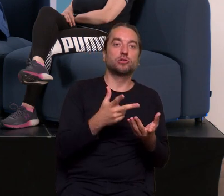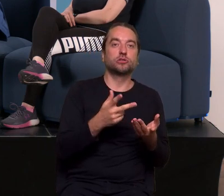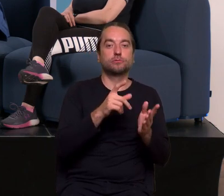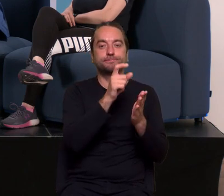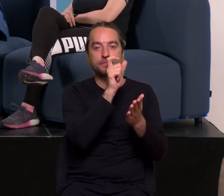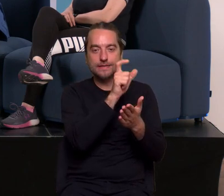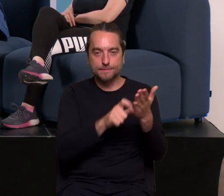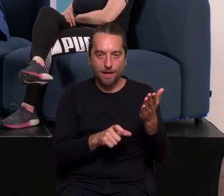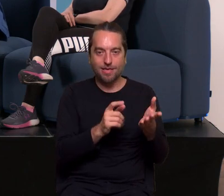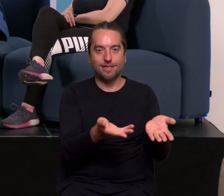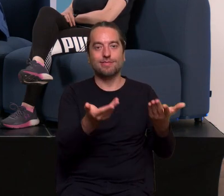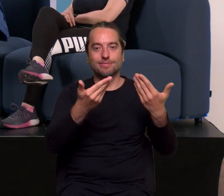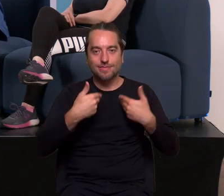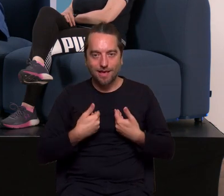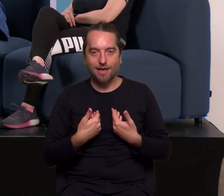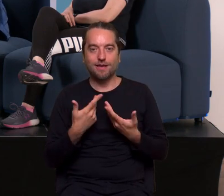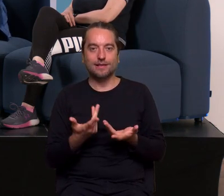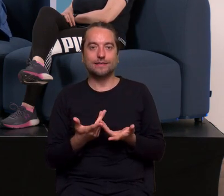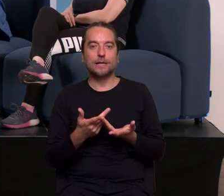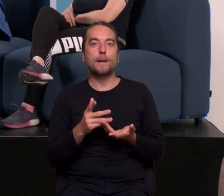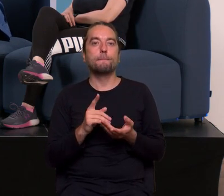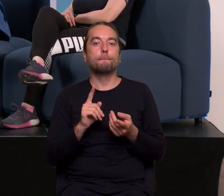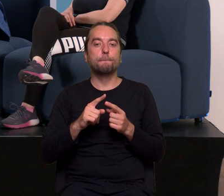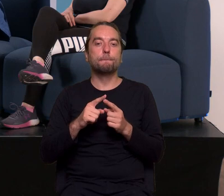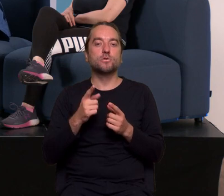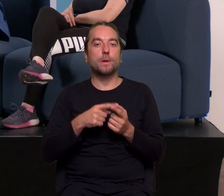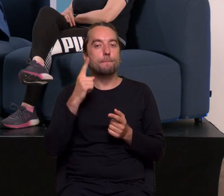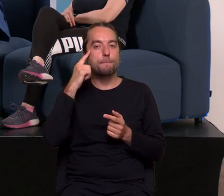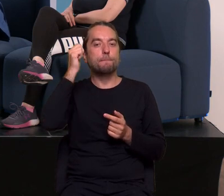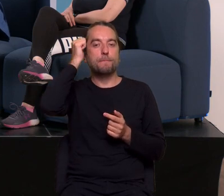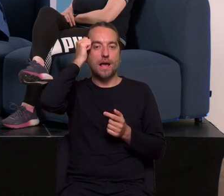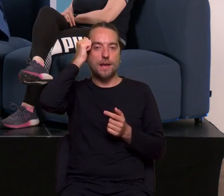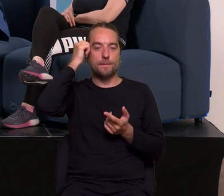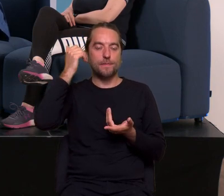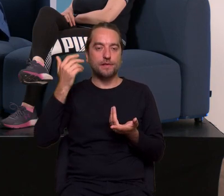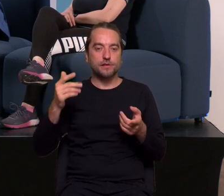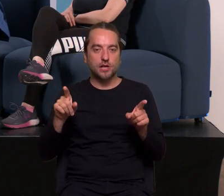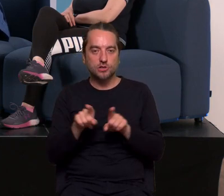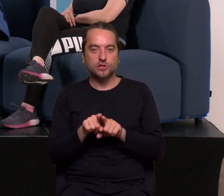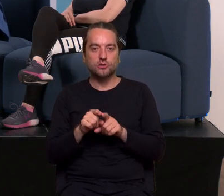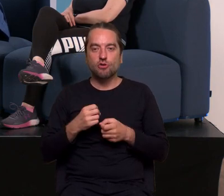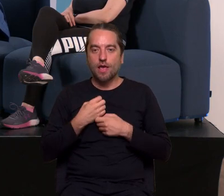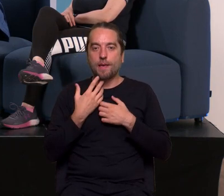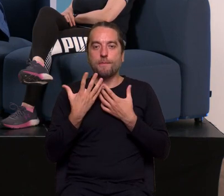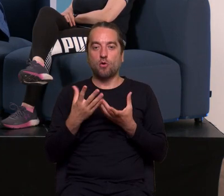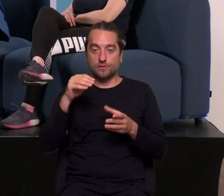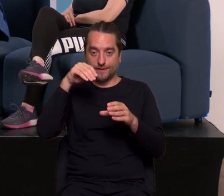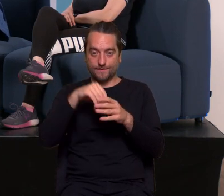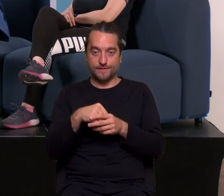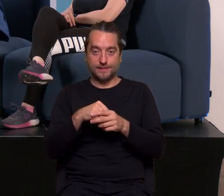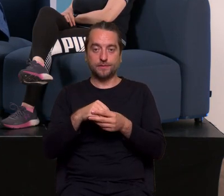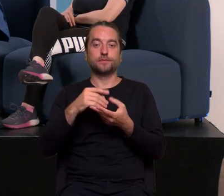One niosą ze sobą pewien potencjał afektywny, czyli pewien potencjał pamięci, ale też pewien potencjał emocji, który